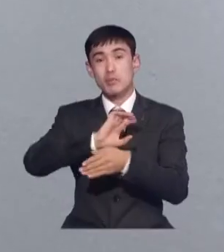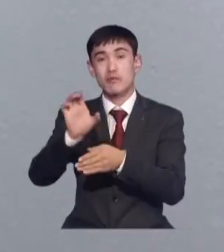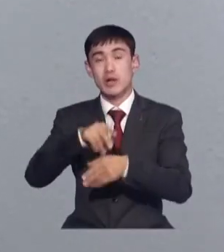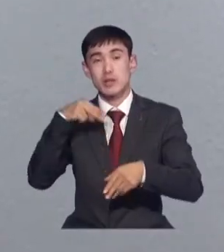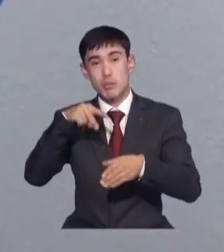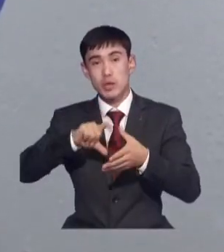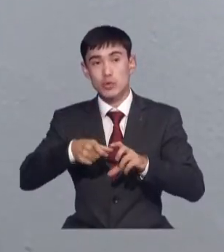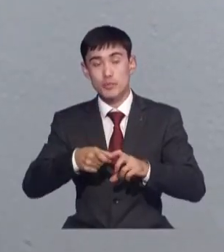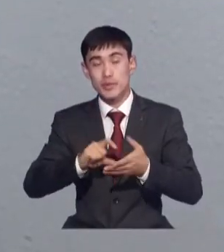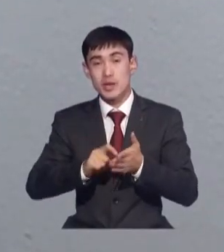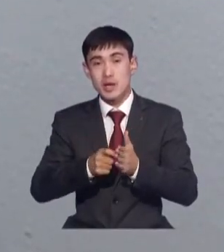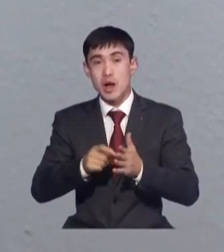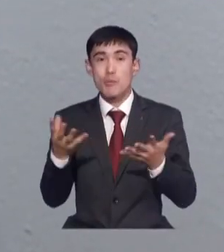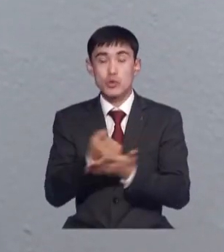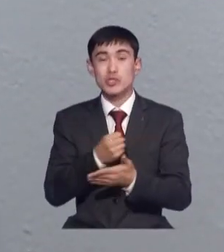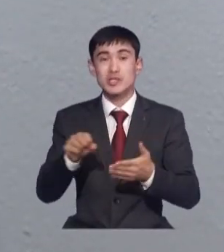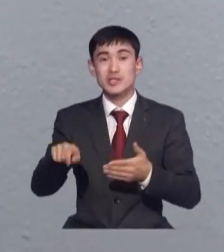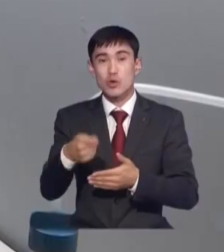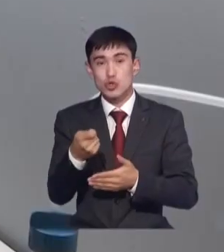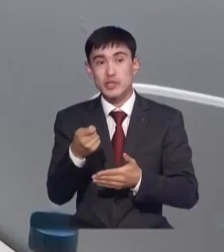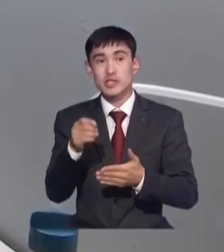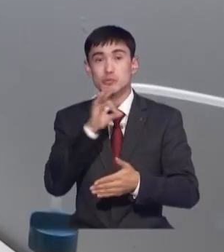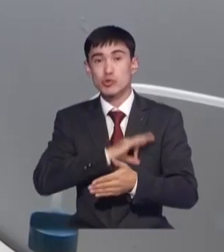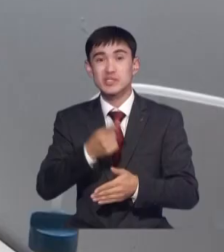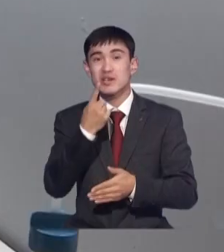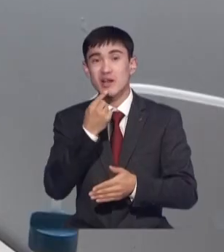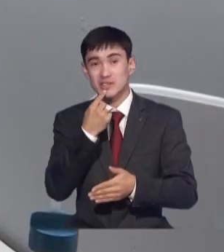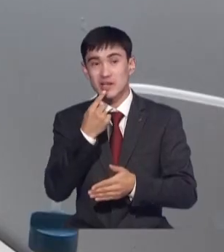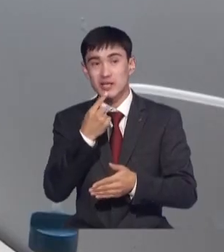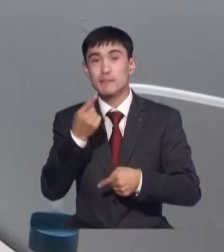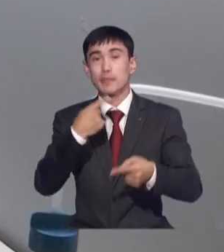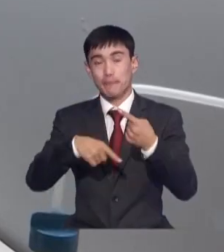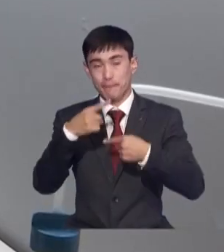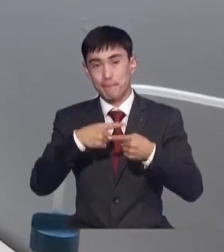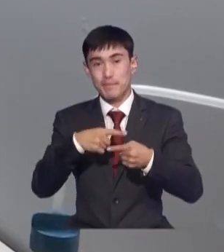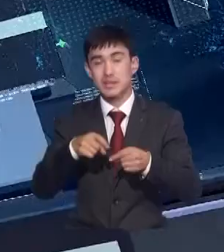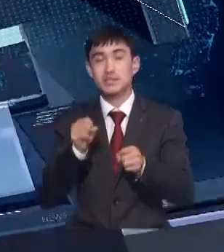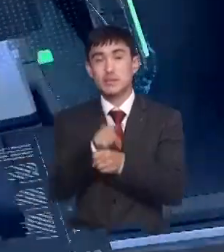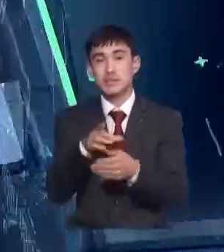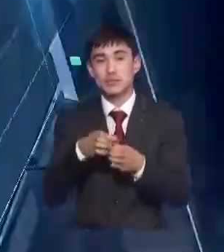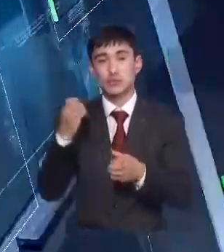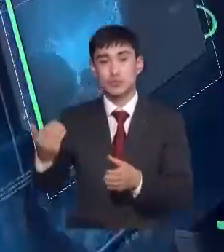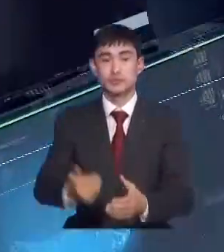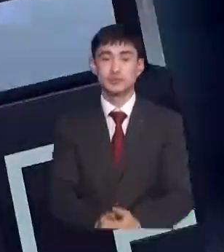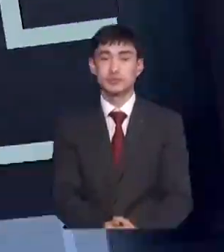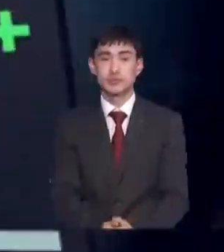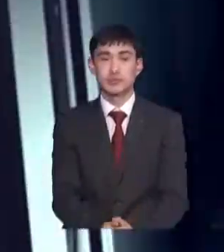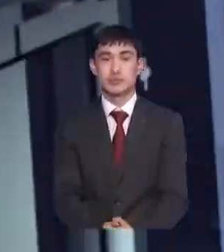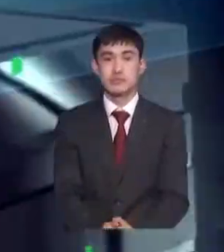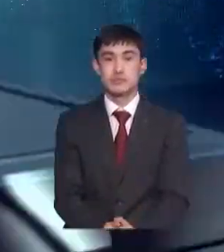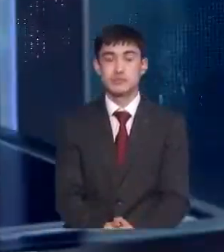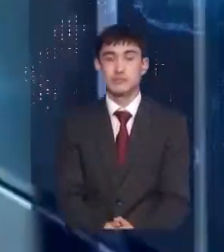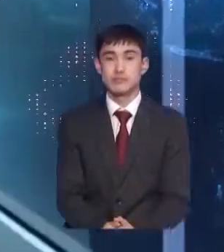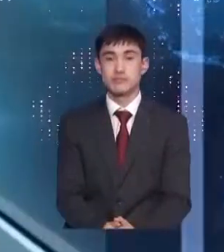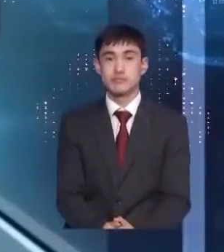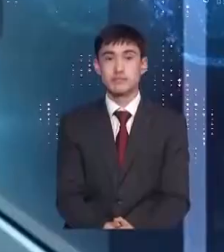лабораторию. При обнаружении нарушений используется красная метка, и сырье возвращается к поставщику. Эмиль Курбанов,